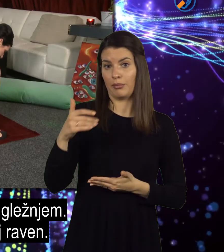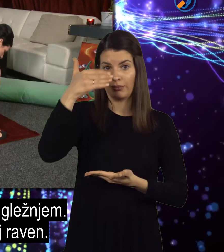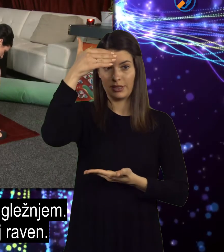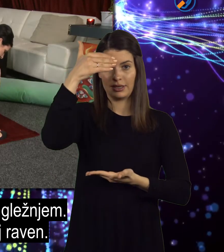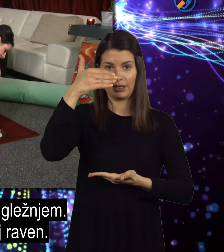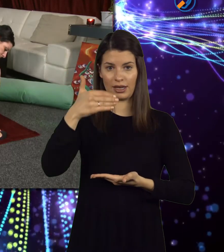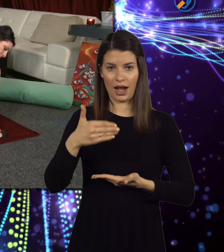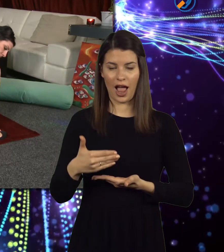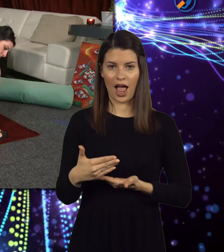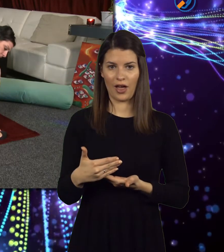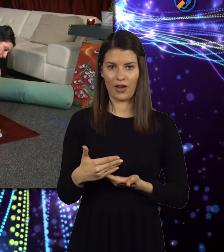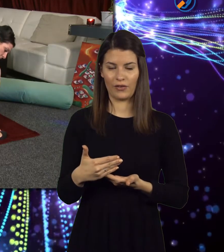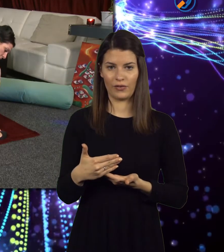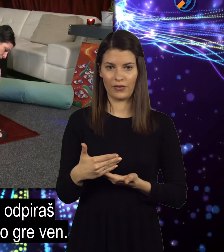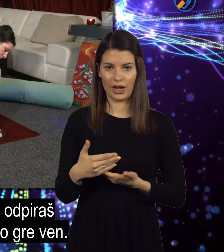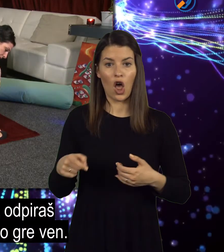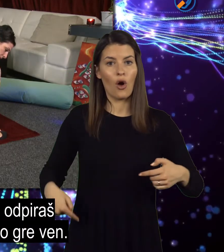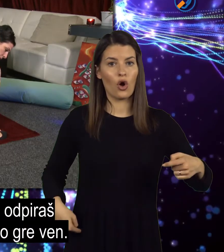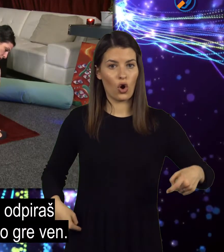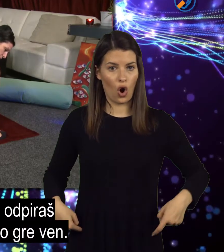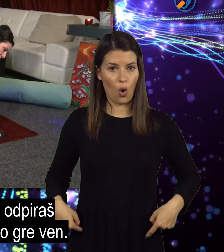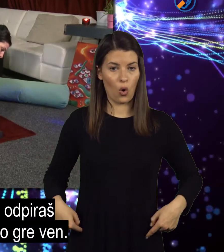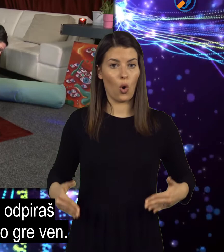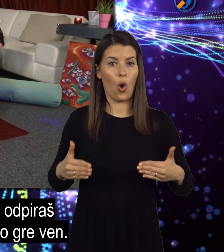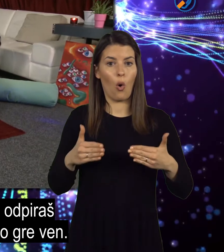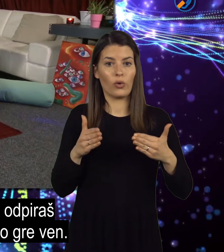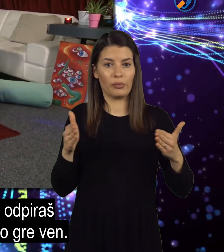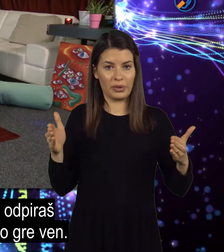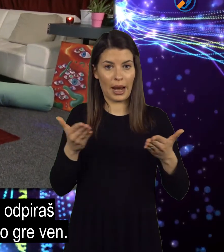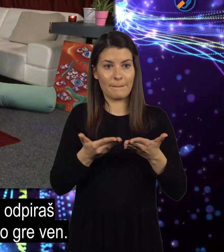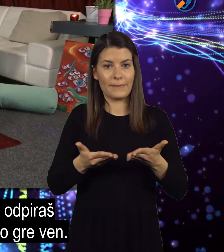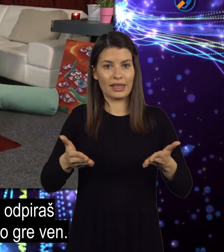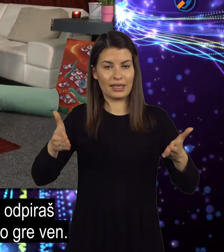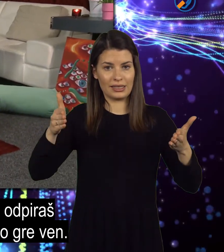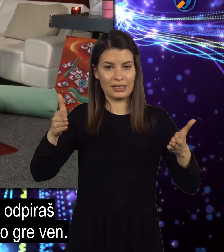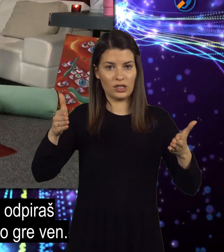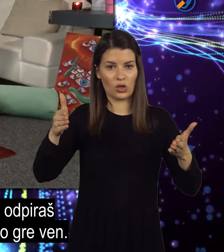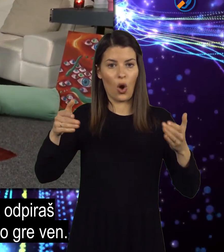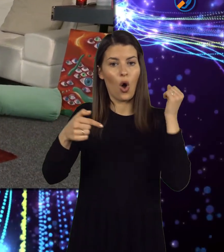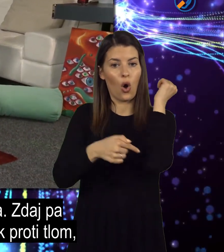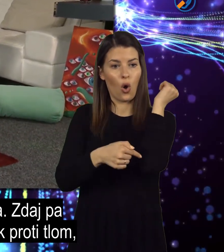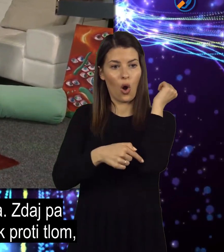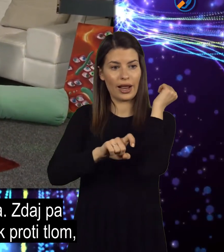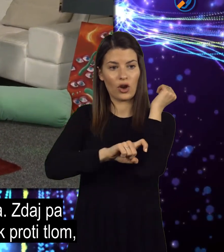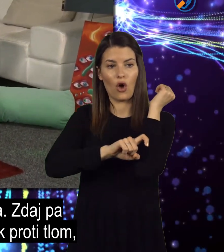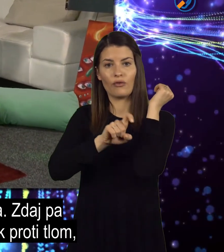Hrbet čim bo raven, odpirava kolk, odpiraš medenico, koleno gre ven,